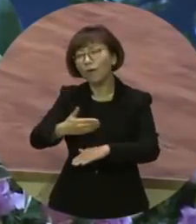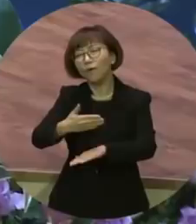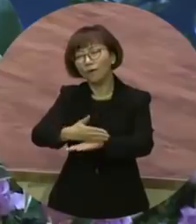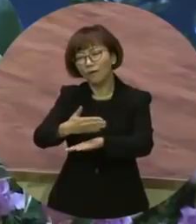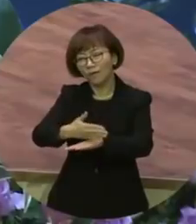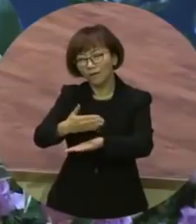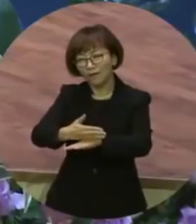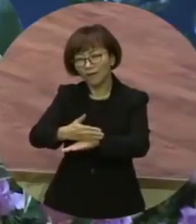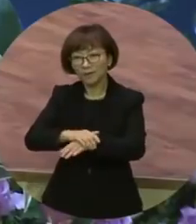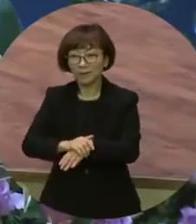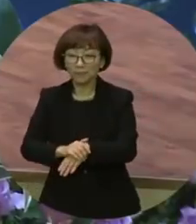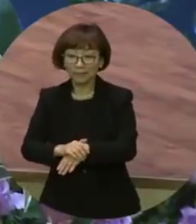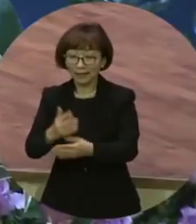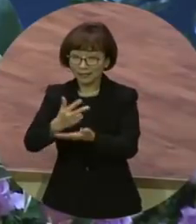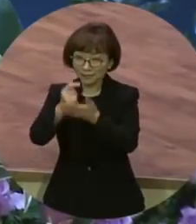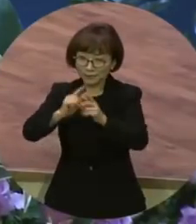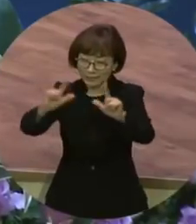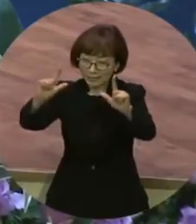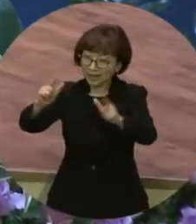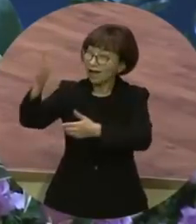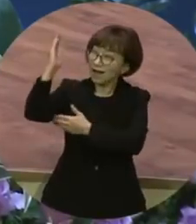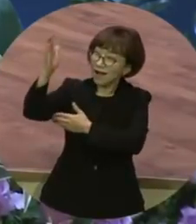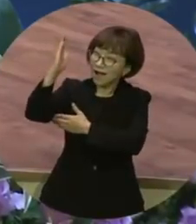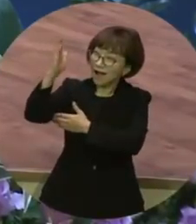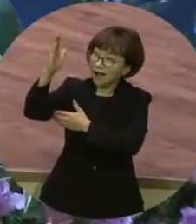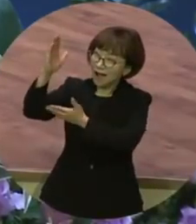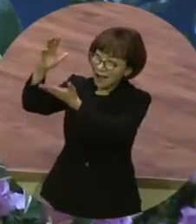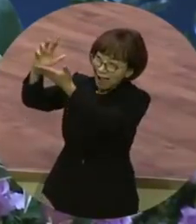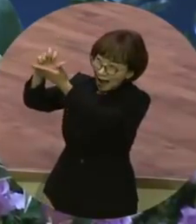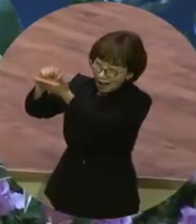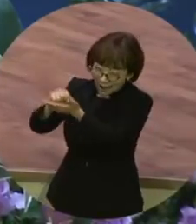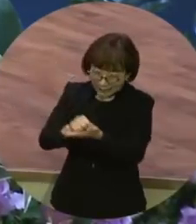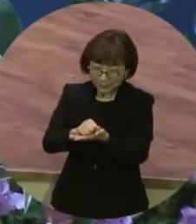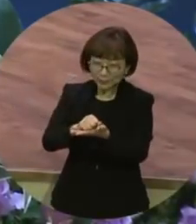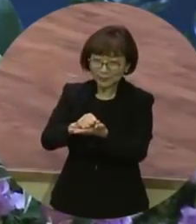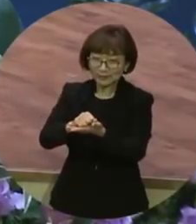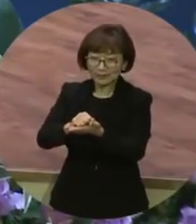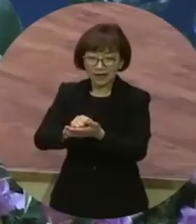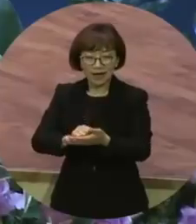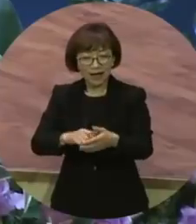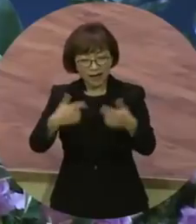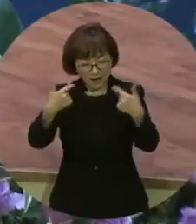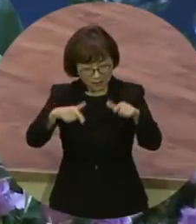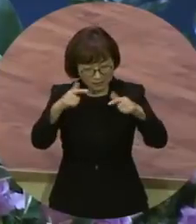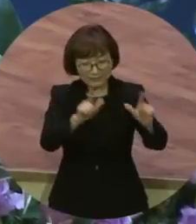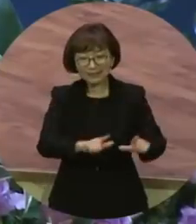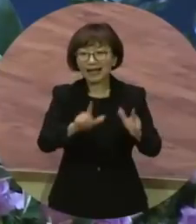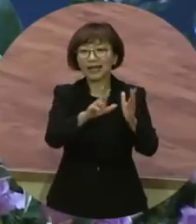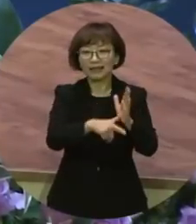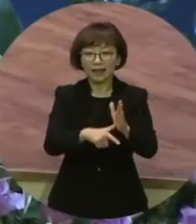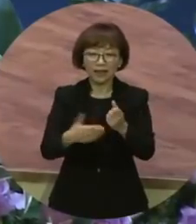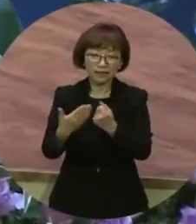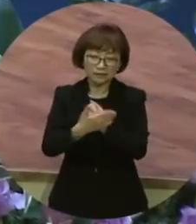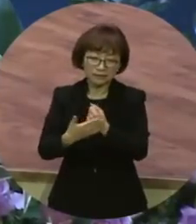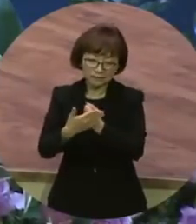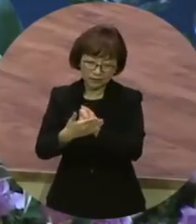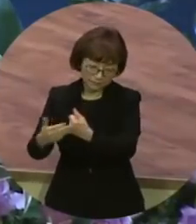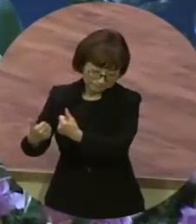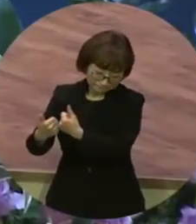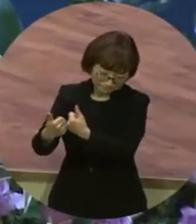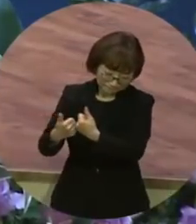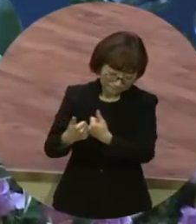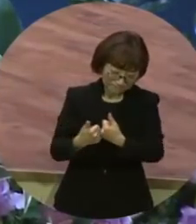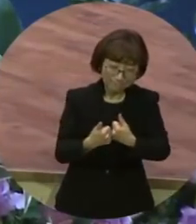매주일 강단 말씀 중심으로 하루하루를 살 때에 은혜가 머무는 삶을 살게 된다라는 것입니다.